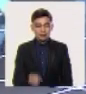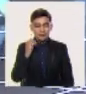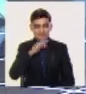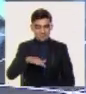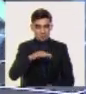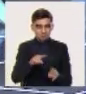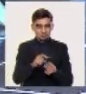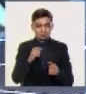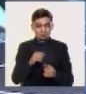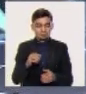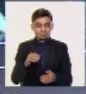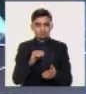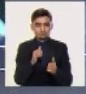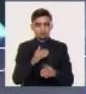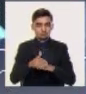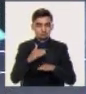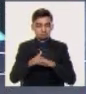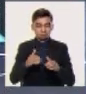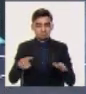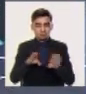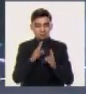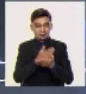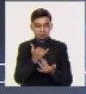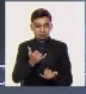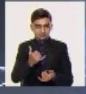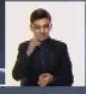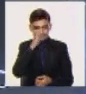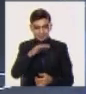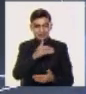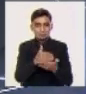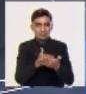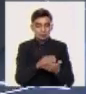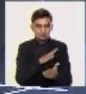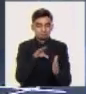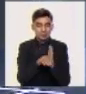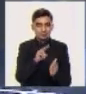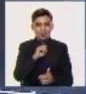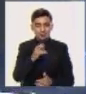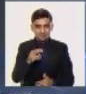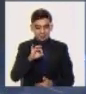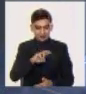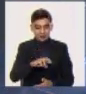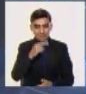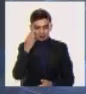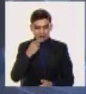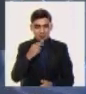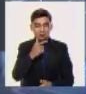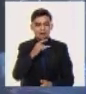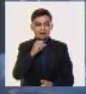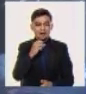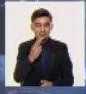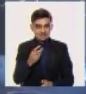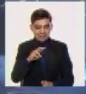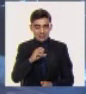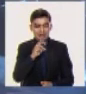Европа постепенно закрывается. Сегодня к списку стран присоединилась Дания, Италия, Греция и